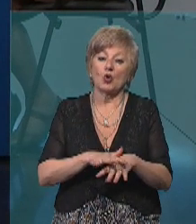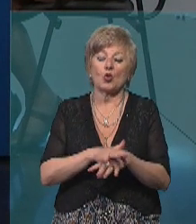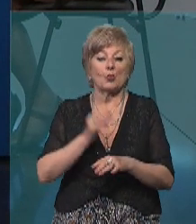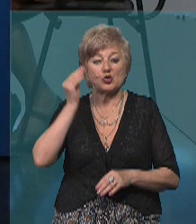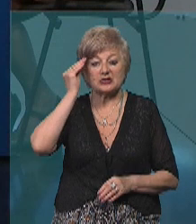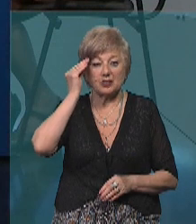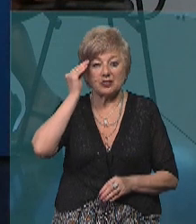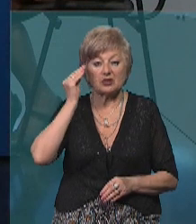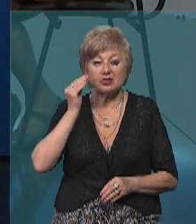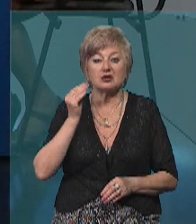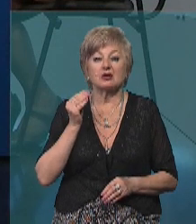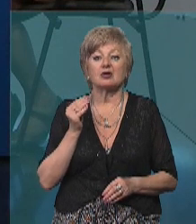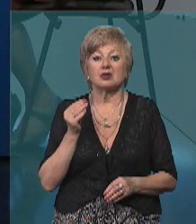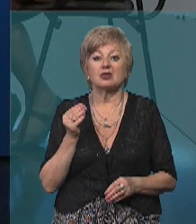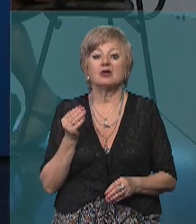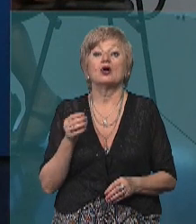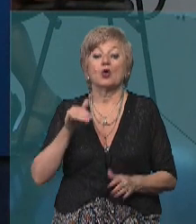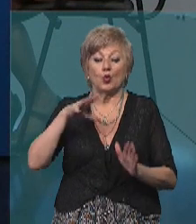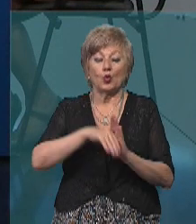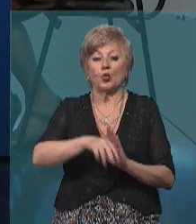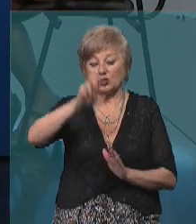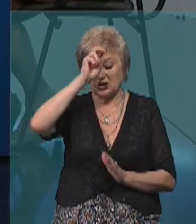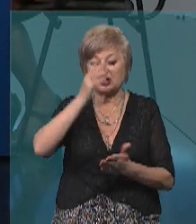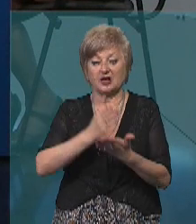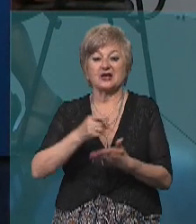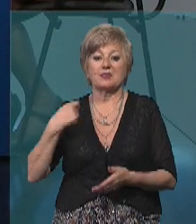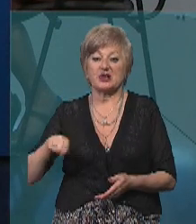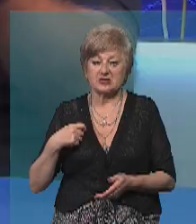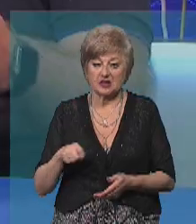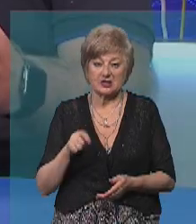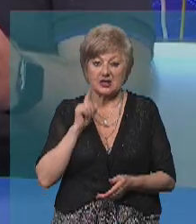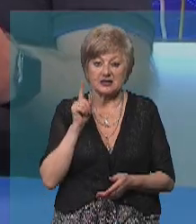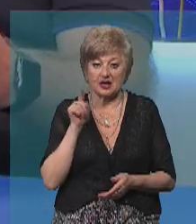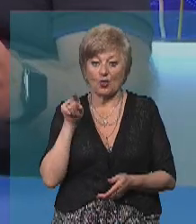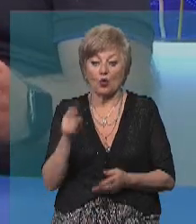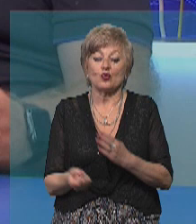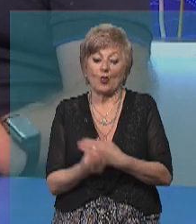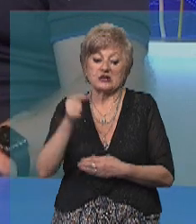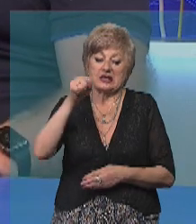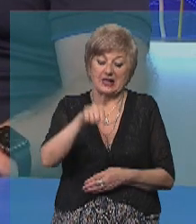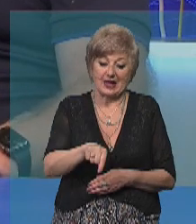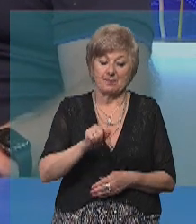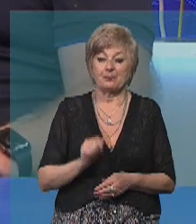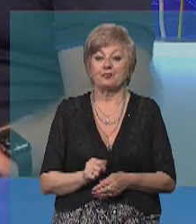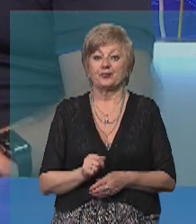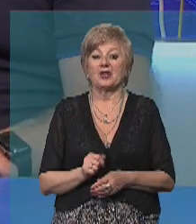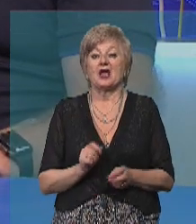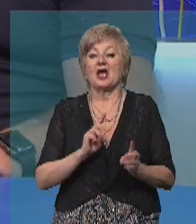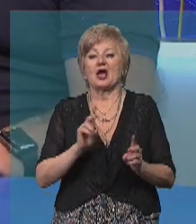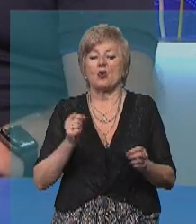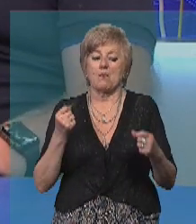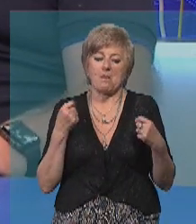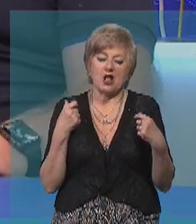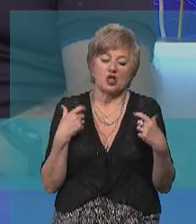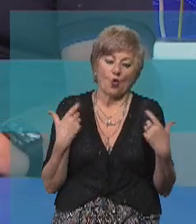громадської думки зараз у державі, так, є пан Зеленський, він там опинився. Не якийсь там